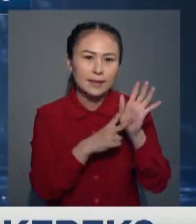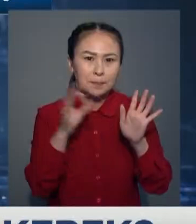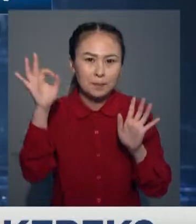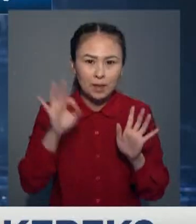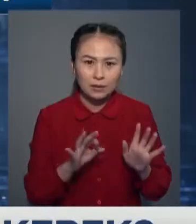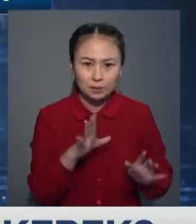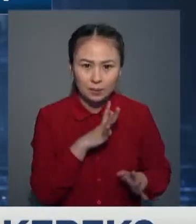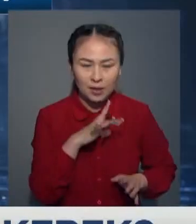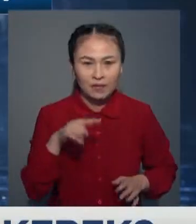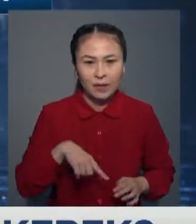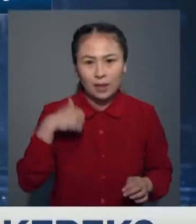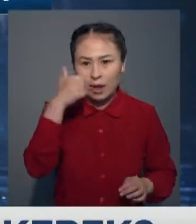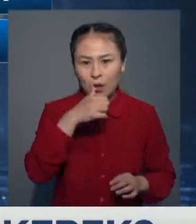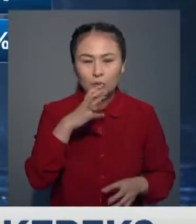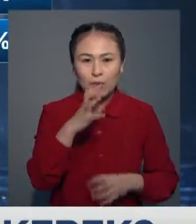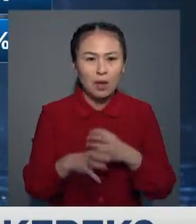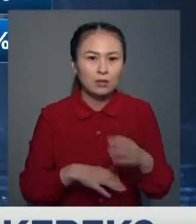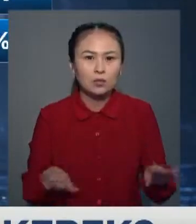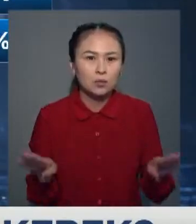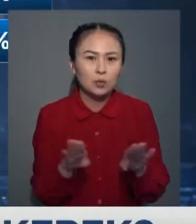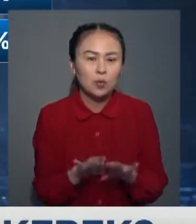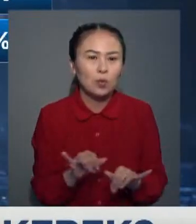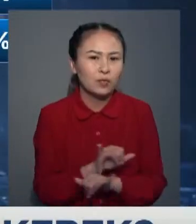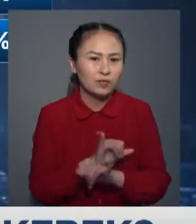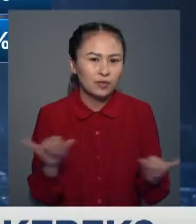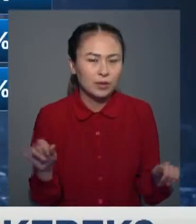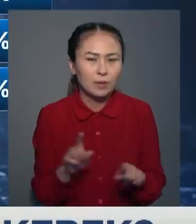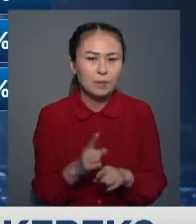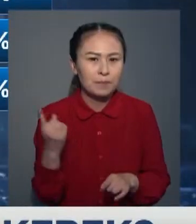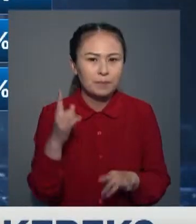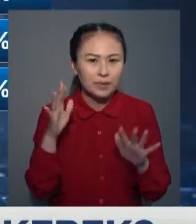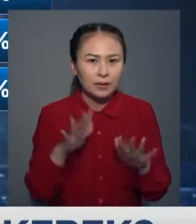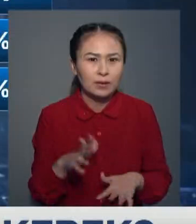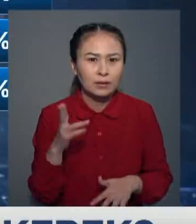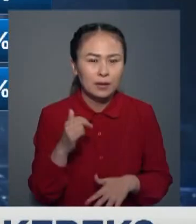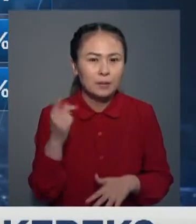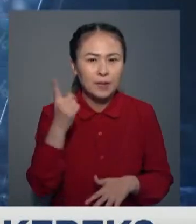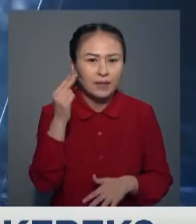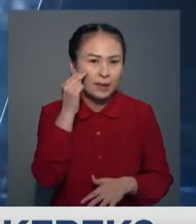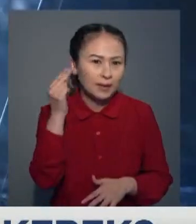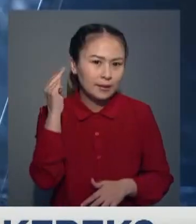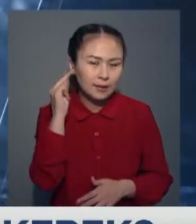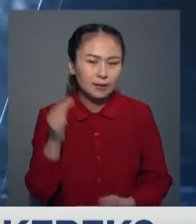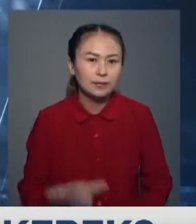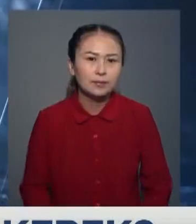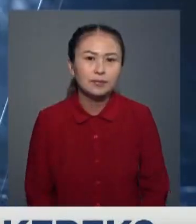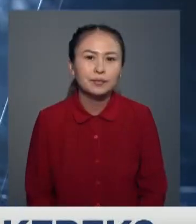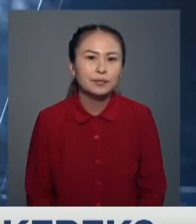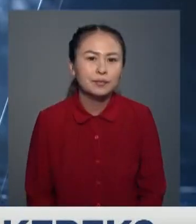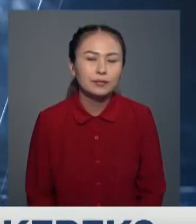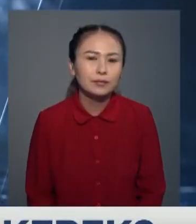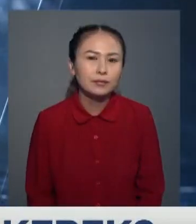3,7%-ке жеткен, ал әлем елдерінде бұл көрсеткіш тіпті көп. Көш басында әдеттегідей Қытай тұр. Қазақстанда жалпы